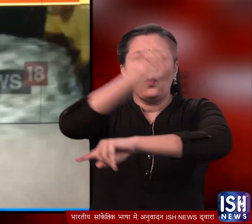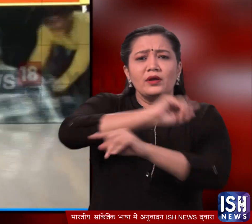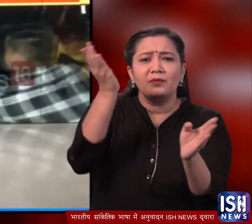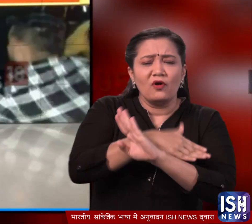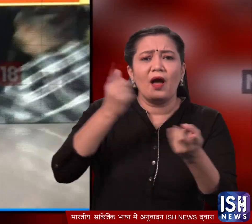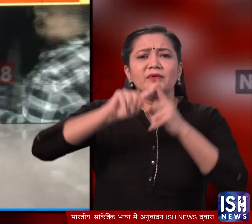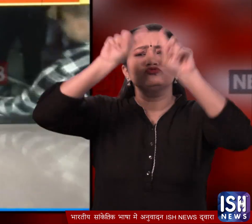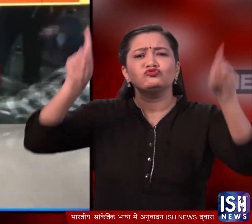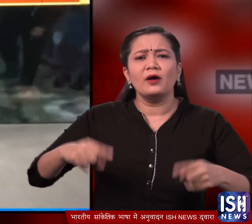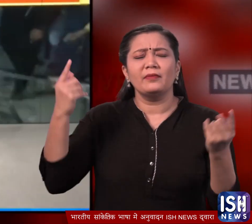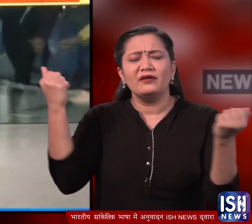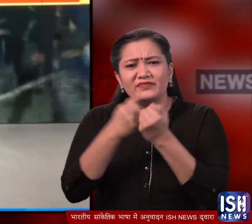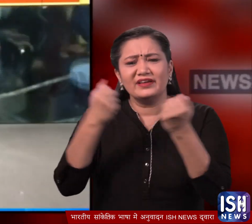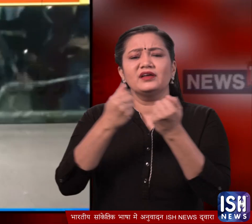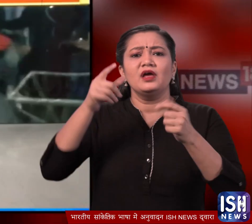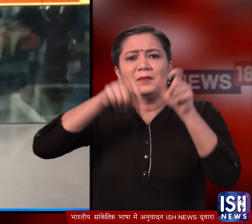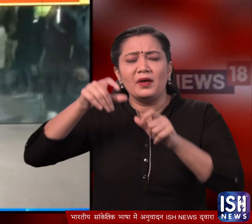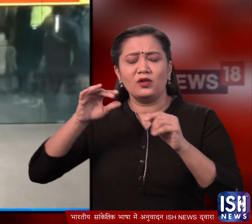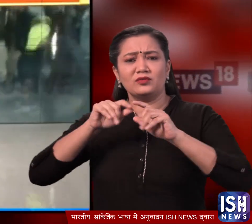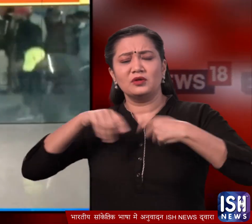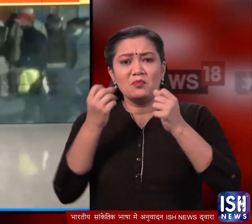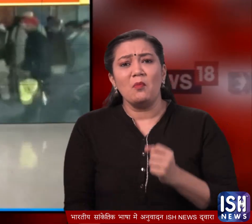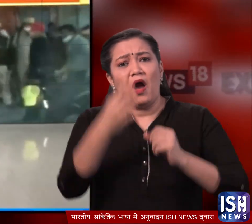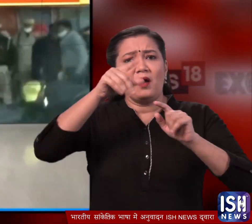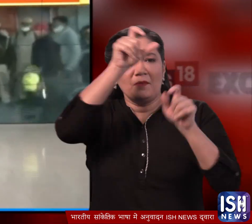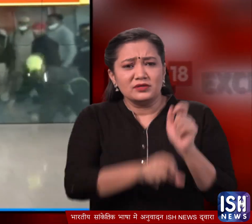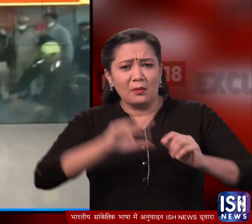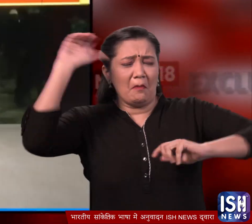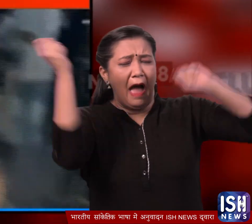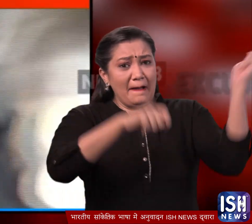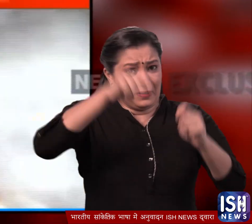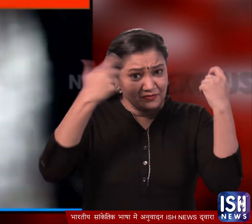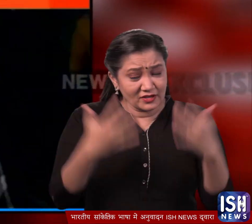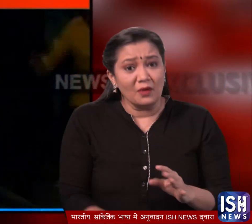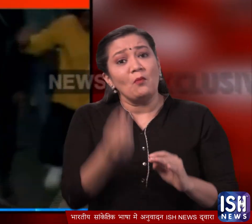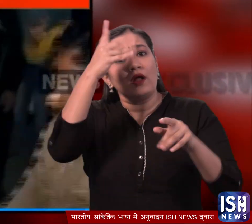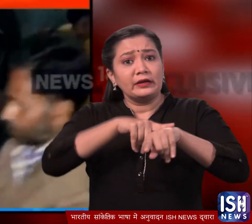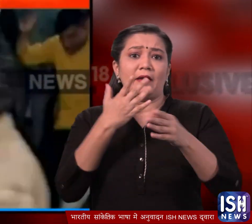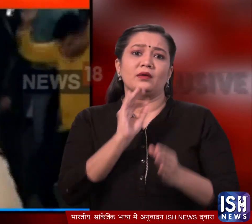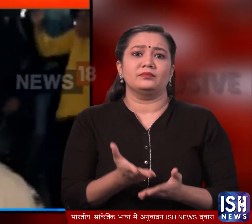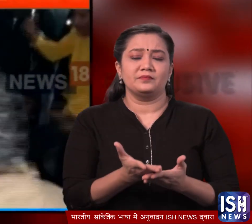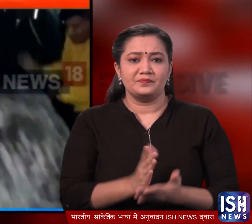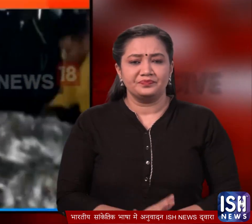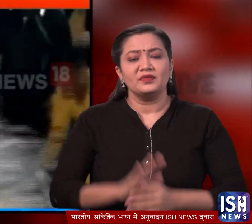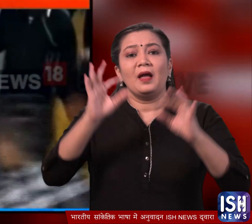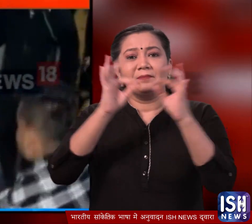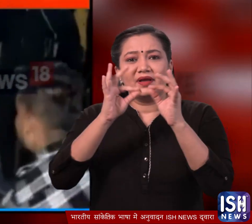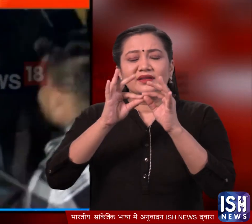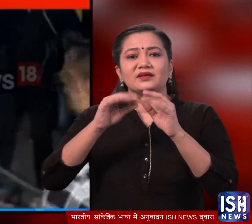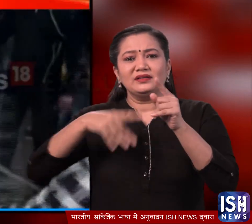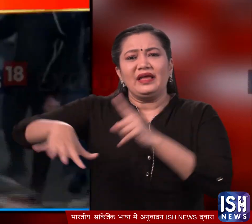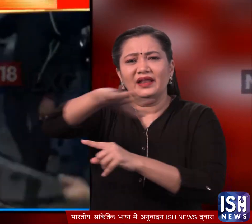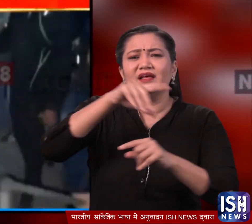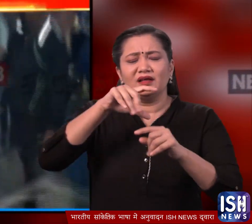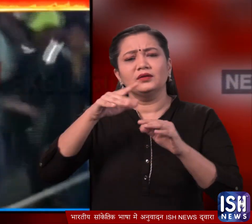एक दुकान के विवाद की वजह से दिन दहाड़े कुछ बदमाशों ने एक आदमी पर हमला कर दिया था, जिसके विरोध में बीकानेर के